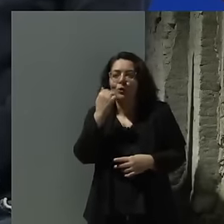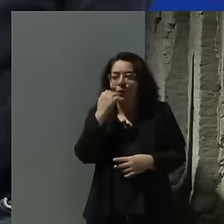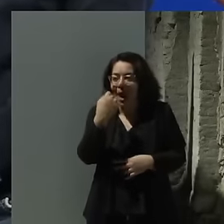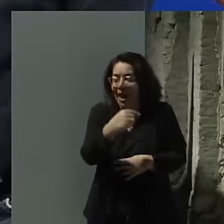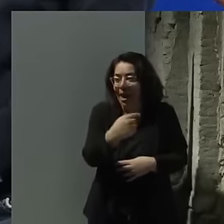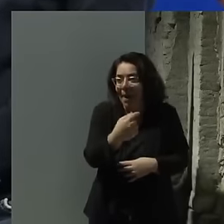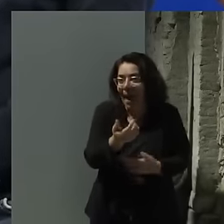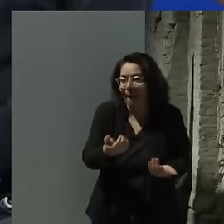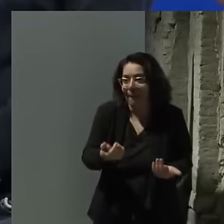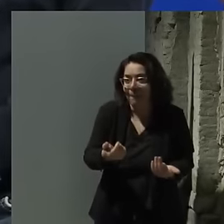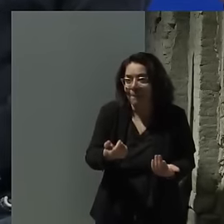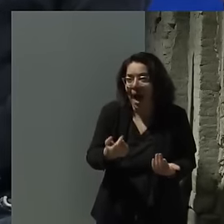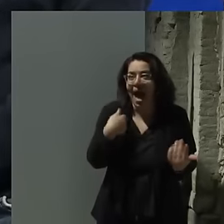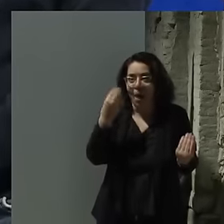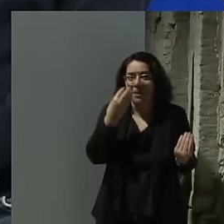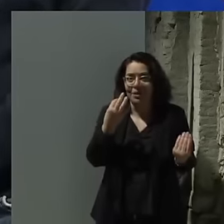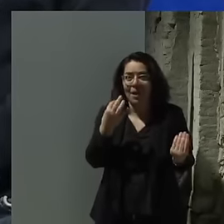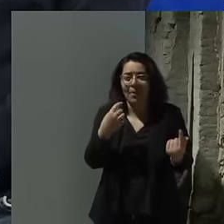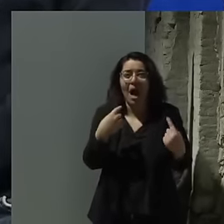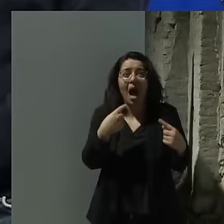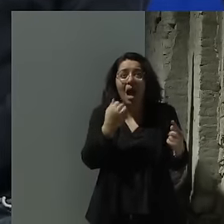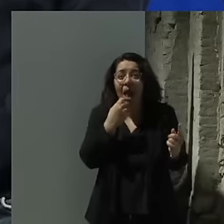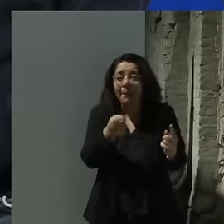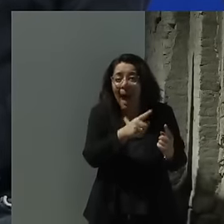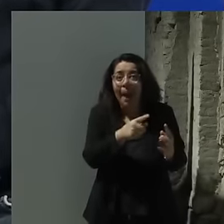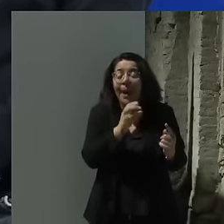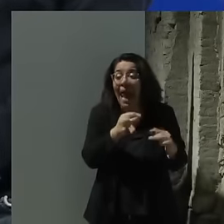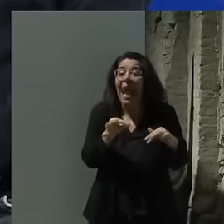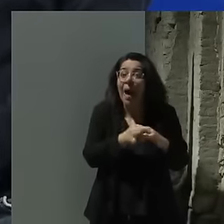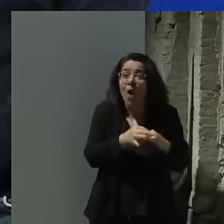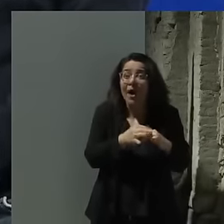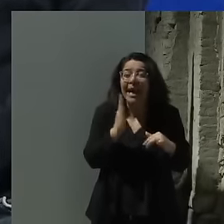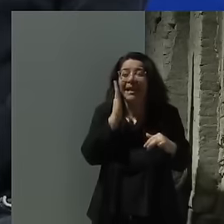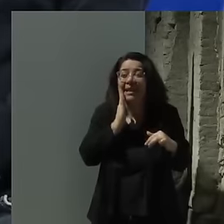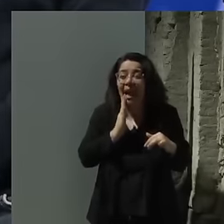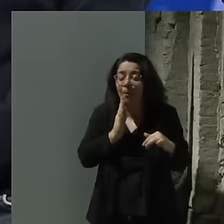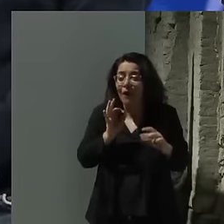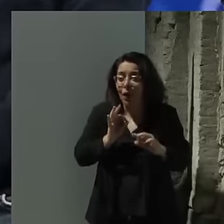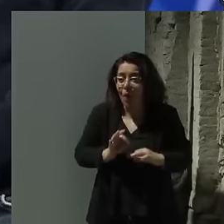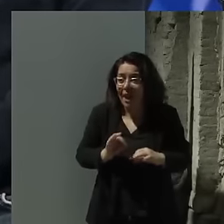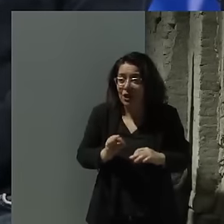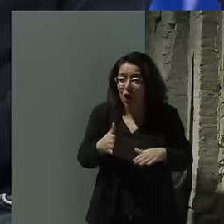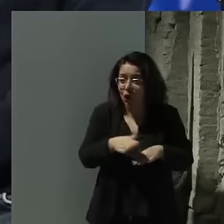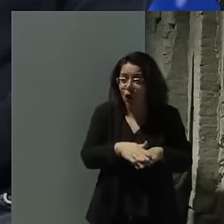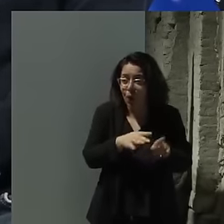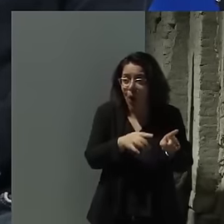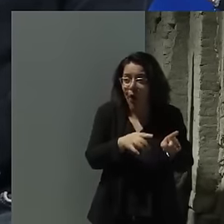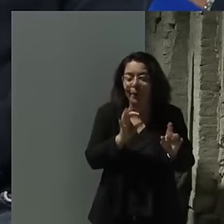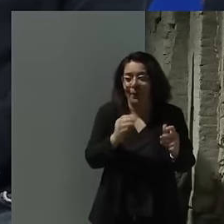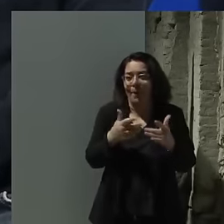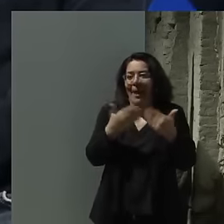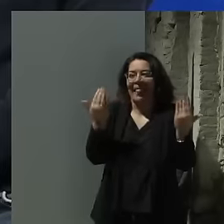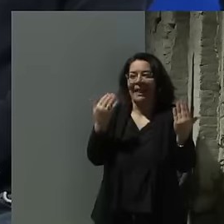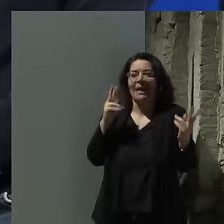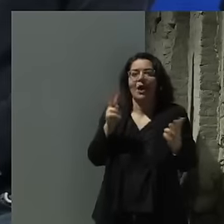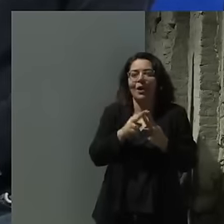di quel povero poliziotto ammazzato, cioè io cosa, quando la vedo cosa dico, cosa faccio, cosa mi dirà lei? Quella mattina lì ci siamo trovati vicino a